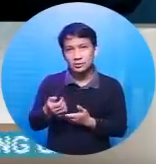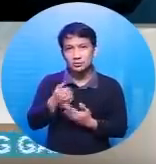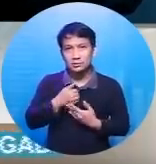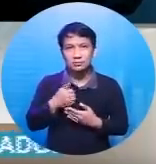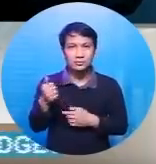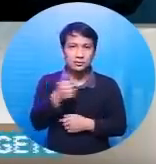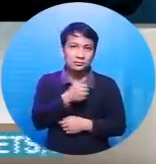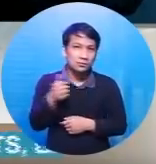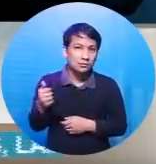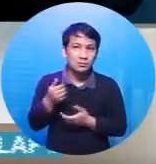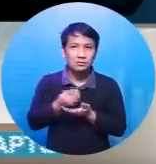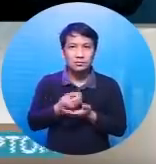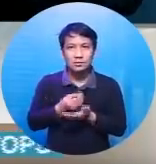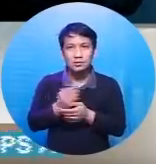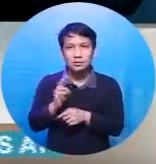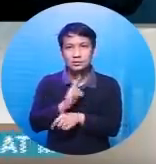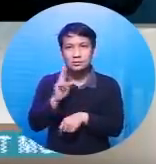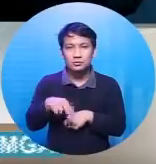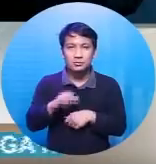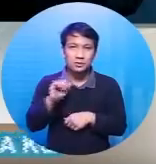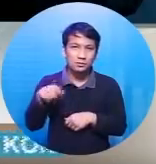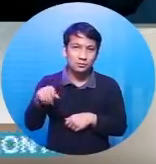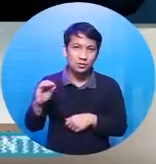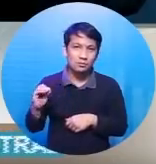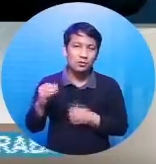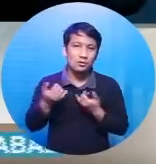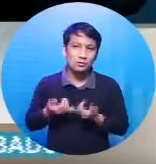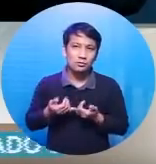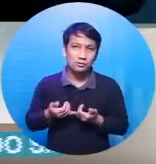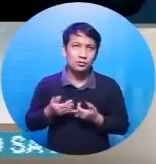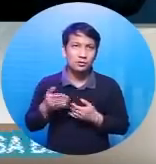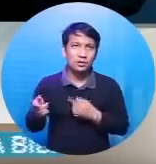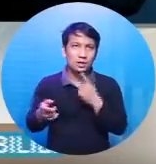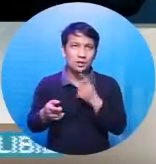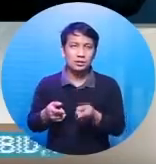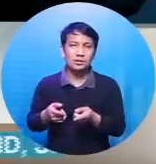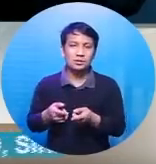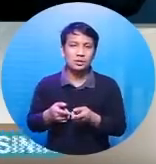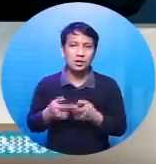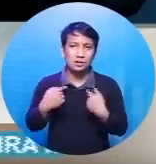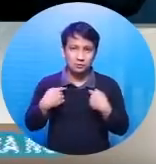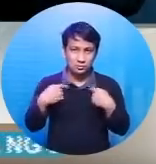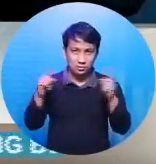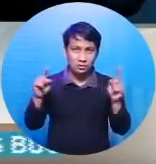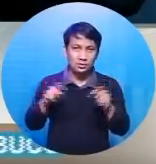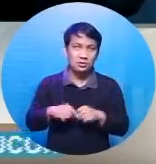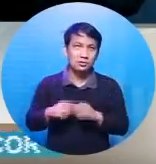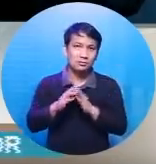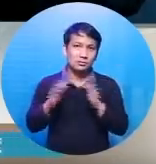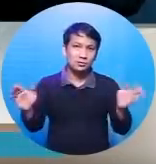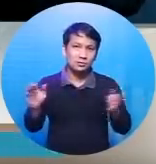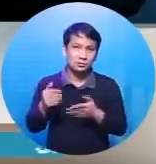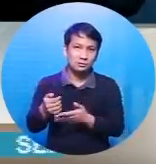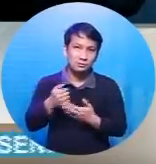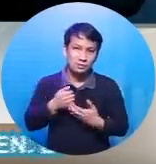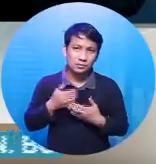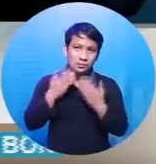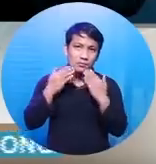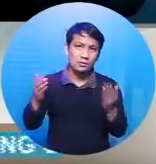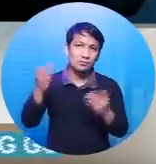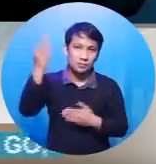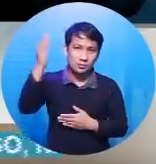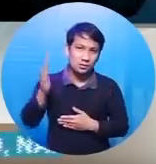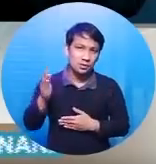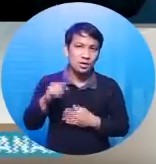panggas dun sa aking mga apo. Ngayon ko ako naman po papalarin. Malaking pasalamat ko po sa Panginoon pati